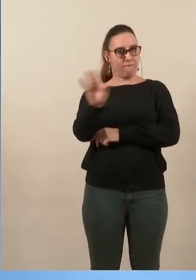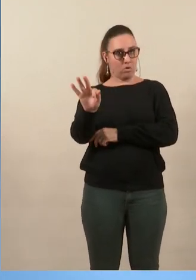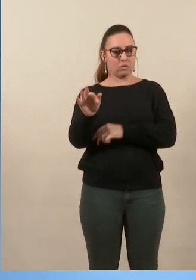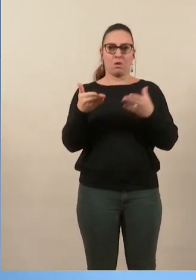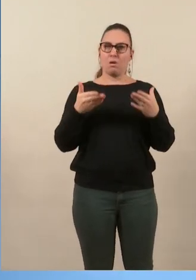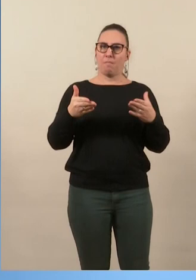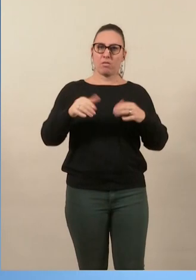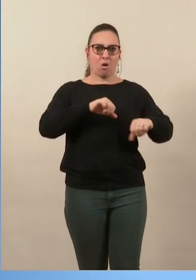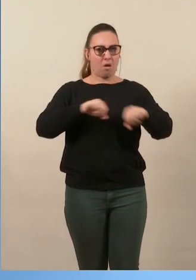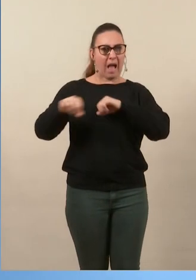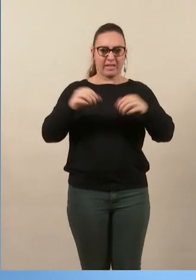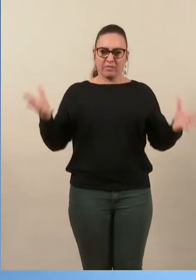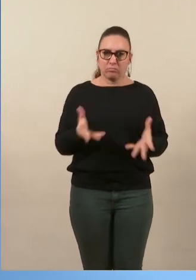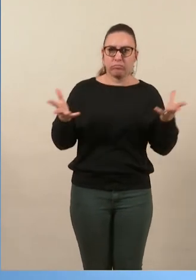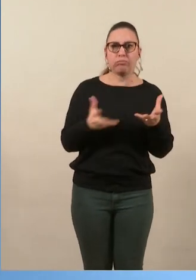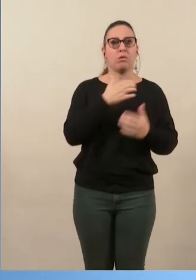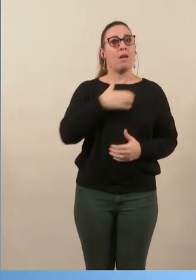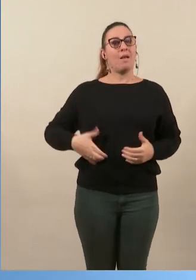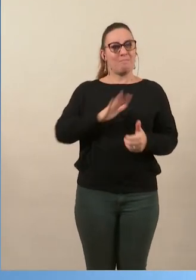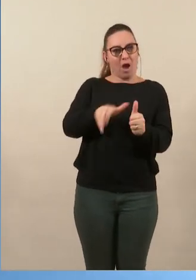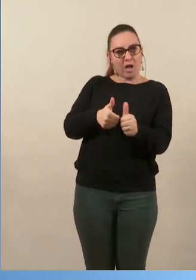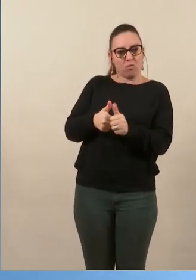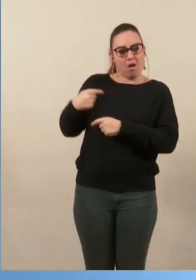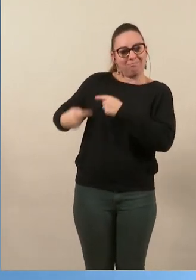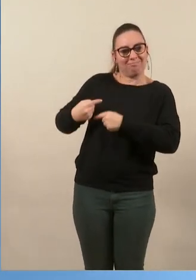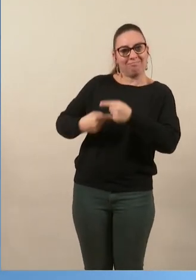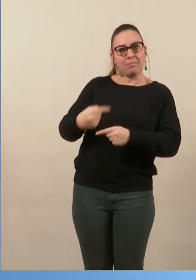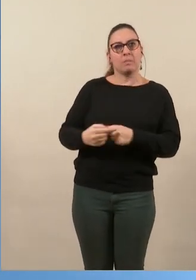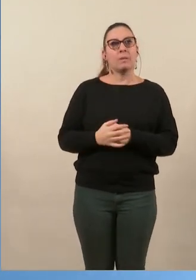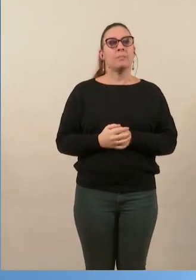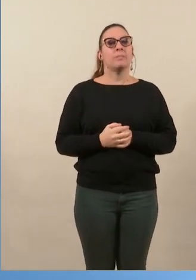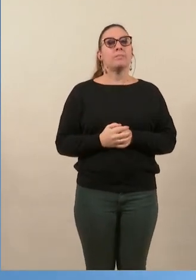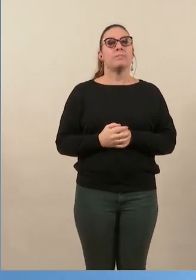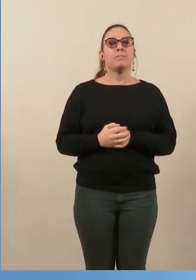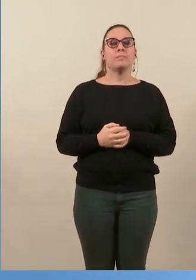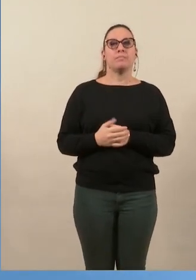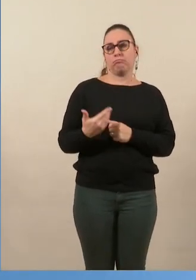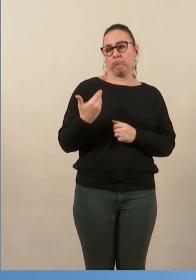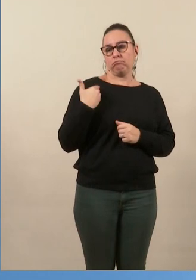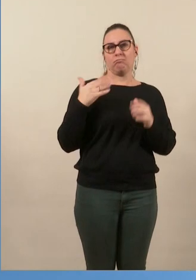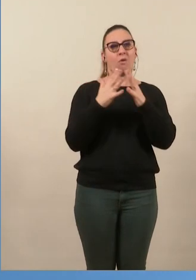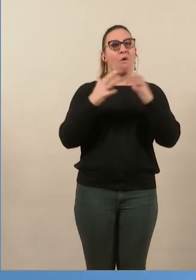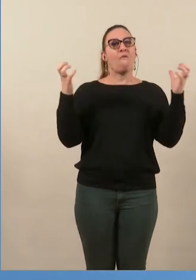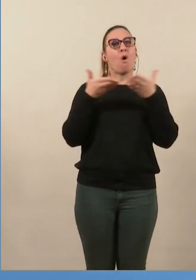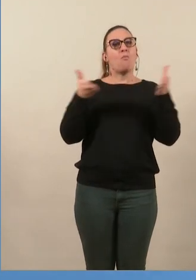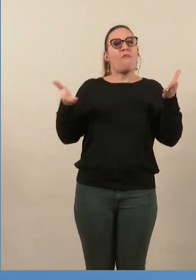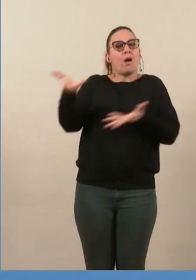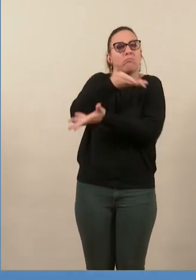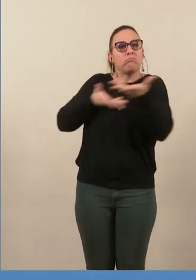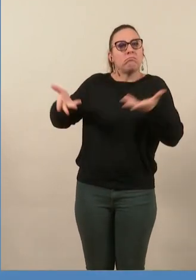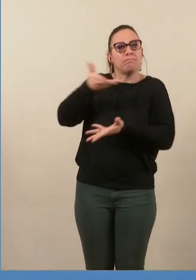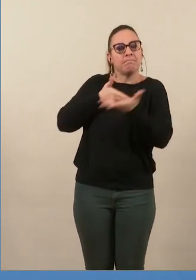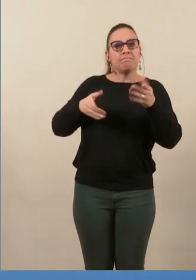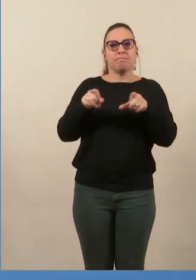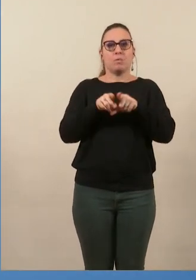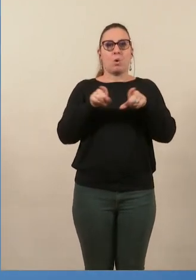soutenu par notre maire adjoint depuis avec les apports de notre très sans forum ouvert l'interconnexion